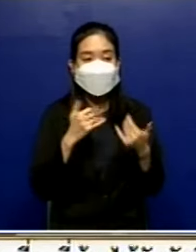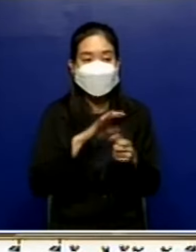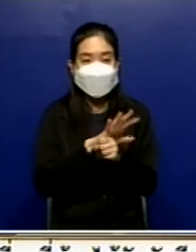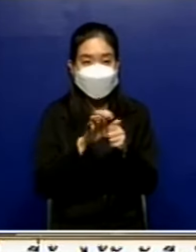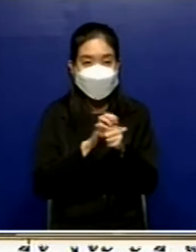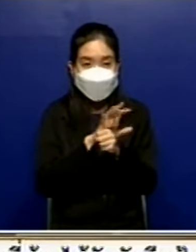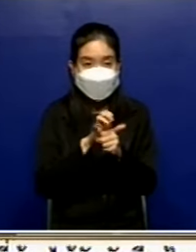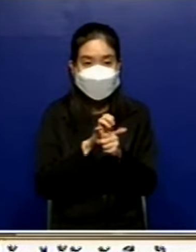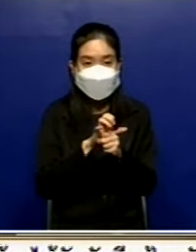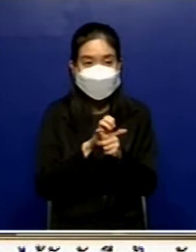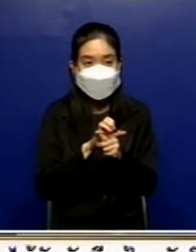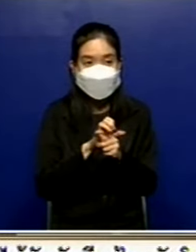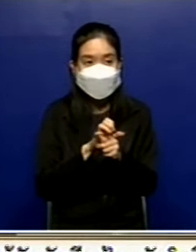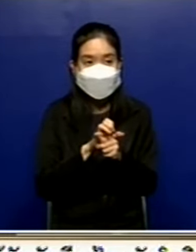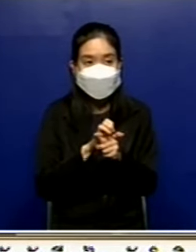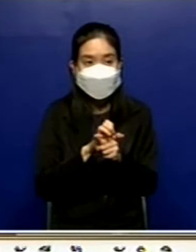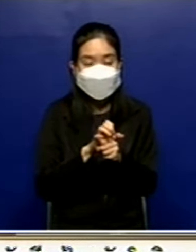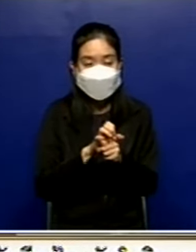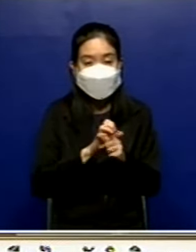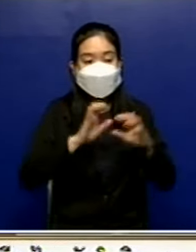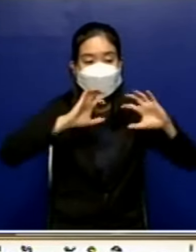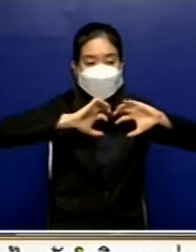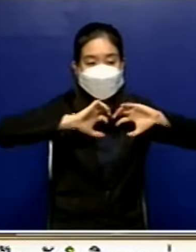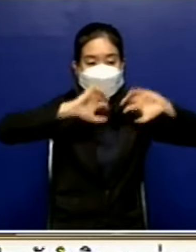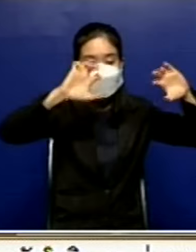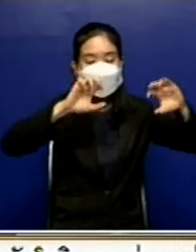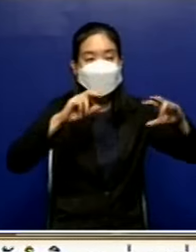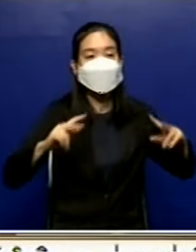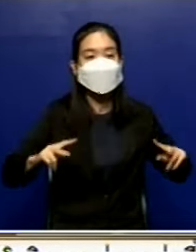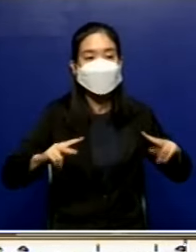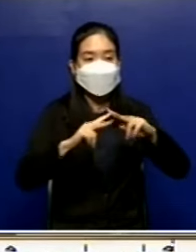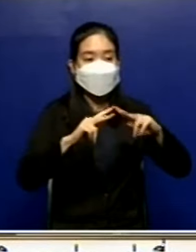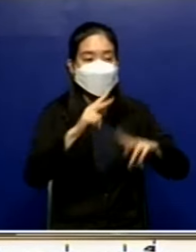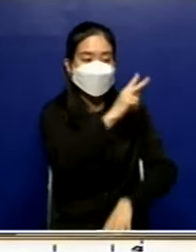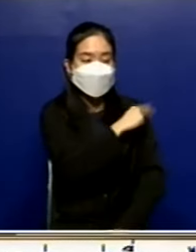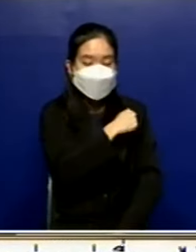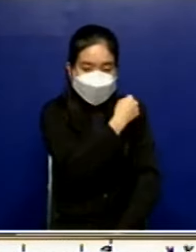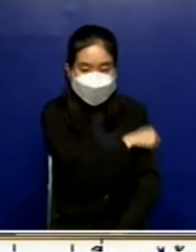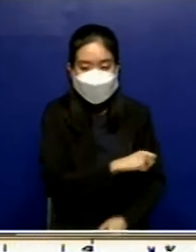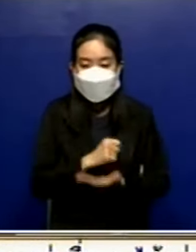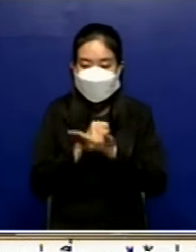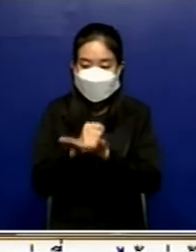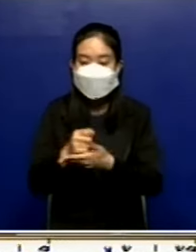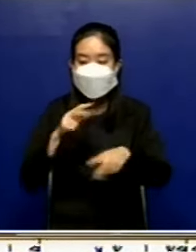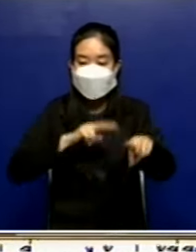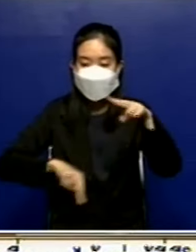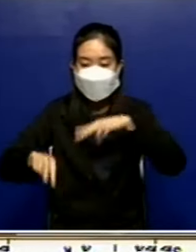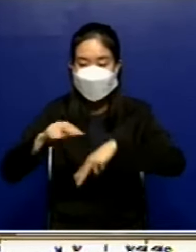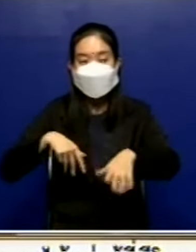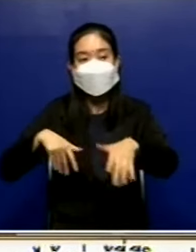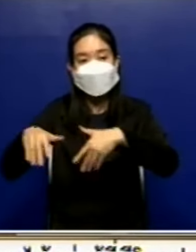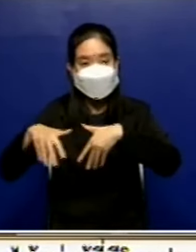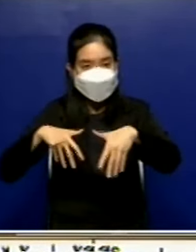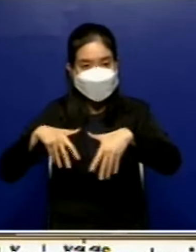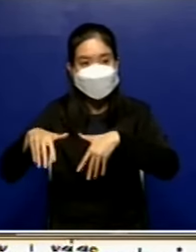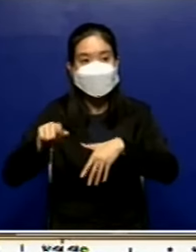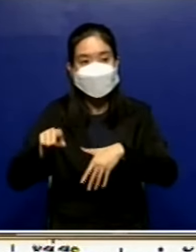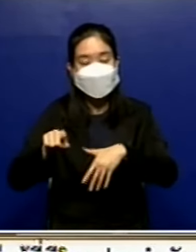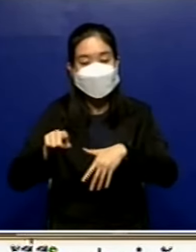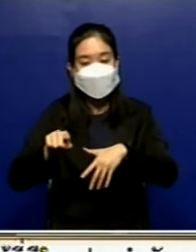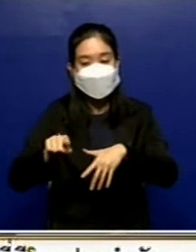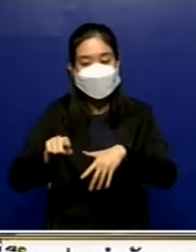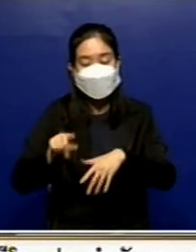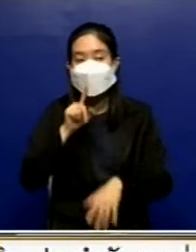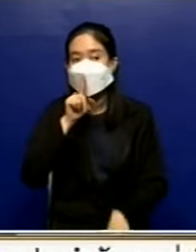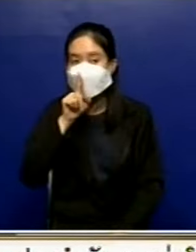ididท่านบอกว่าจะไปใช้งบกลางหรือ ท่านคร